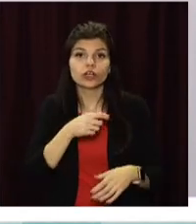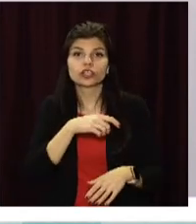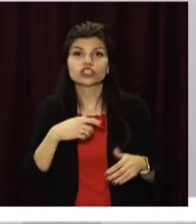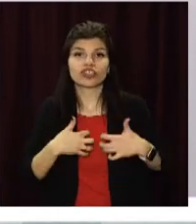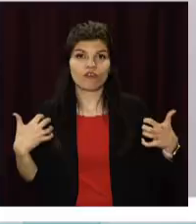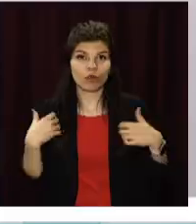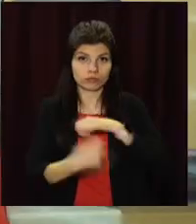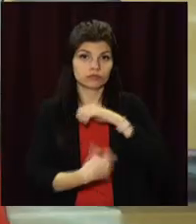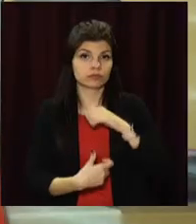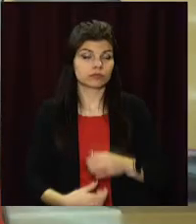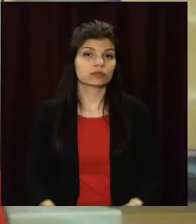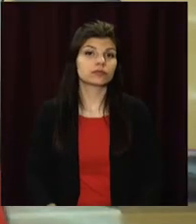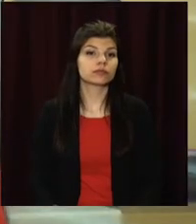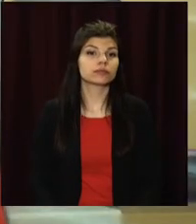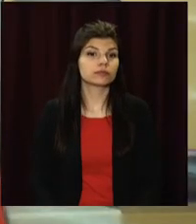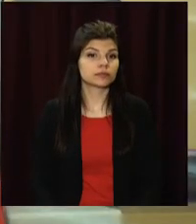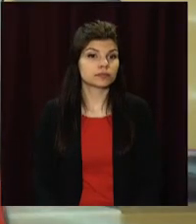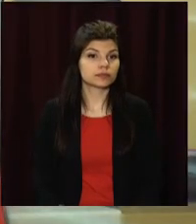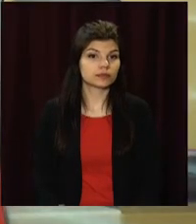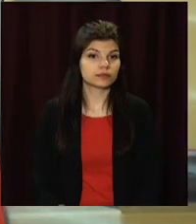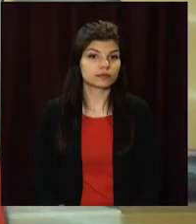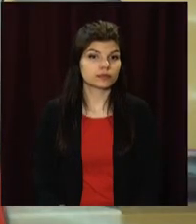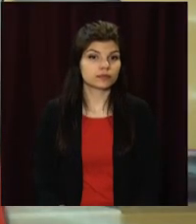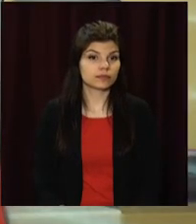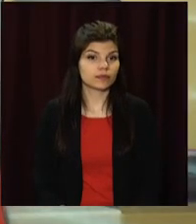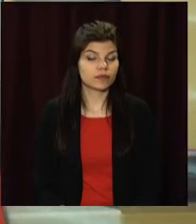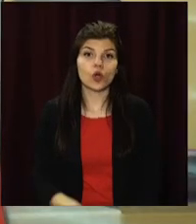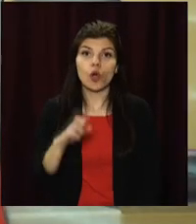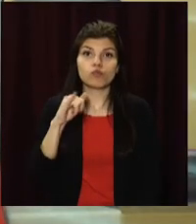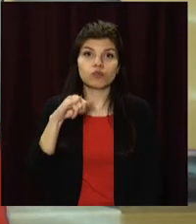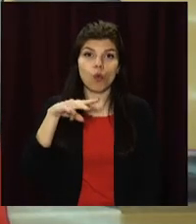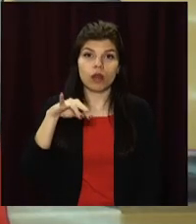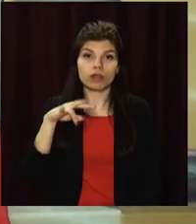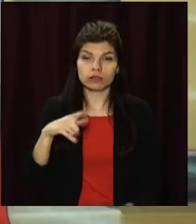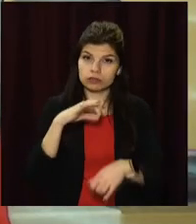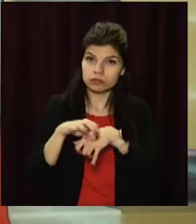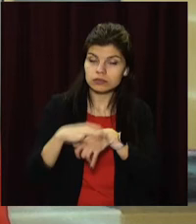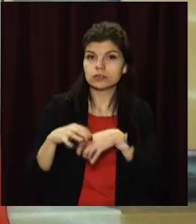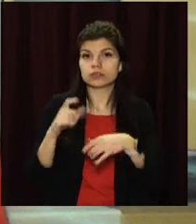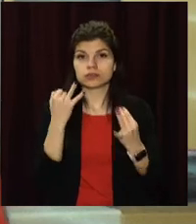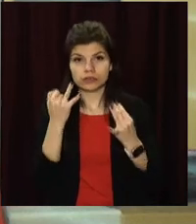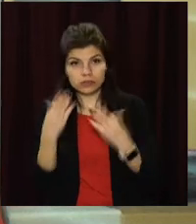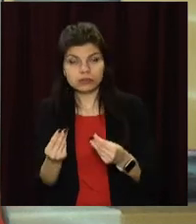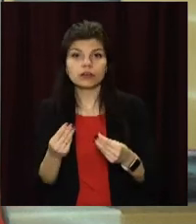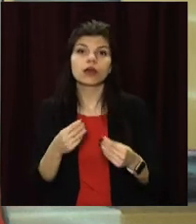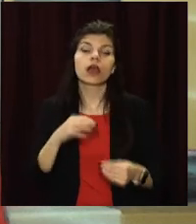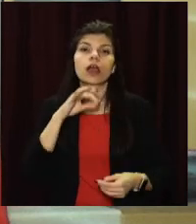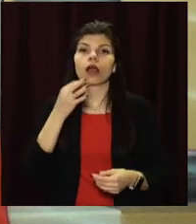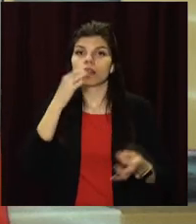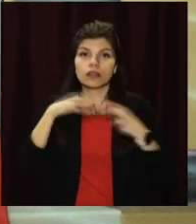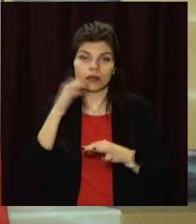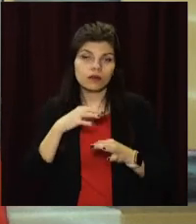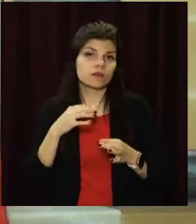тварину. Булінг у школах, дитяча безпритульність, вживання лікарських препаратів та як поводитися